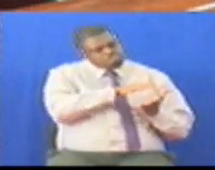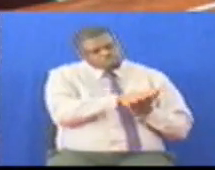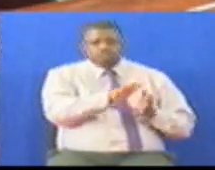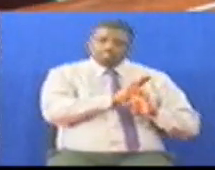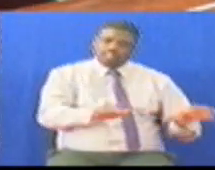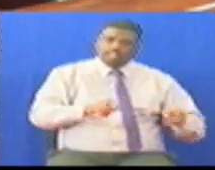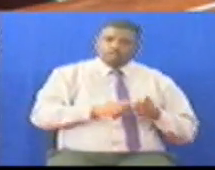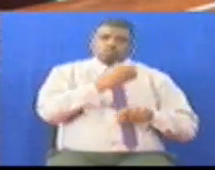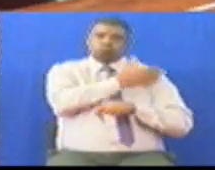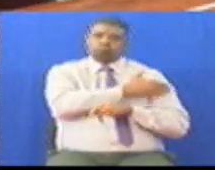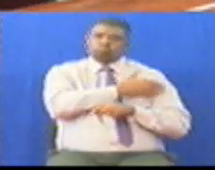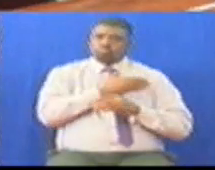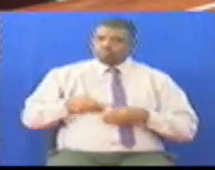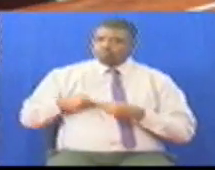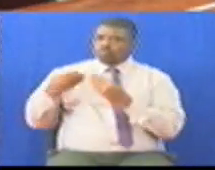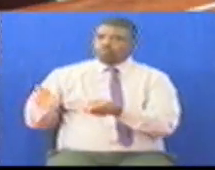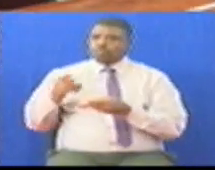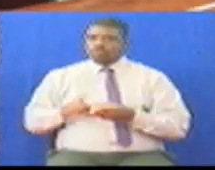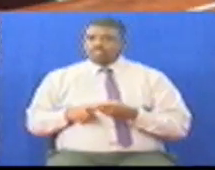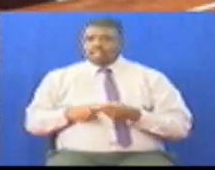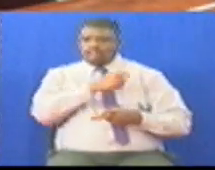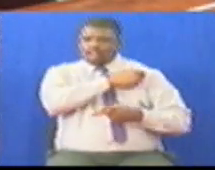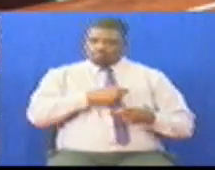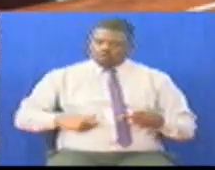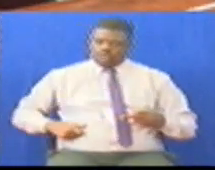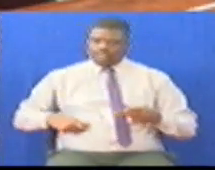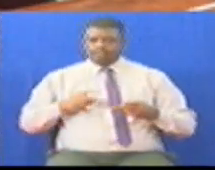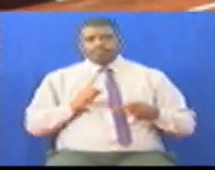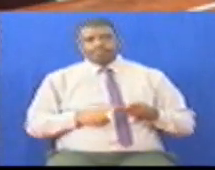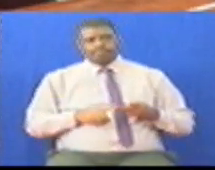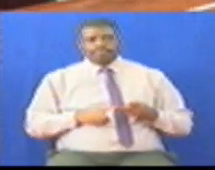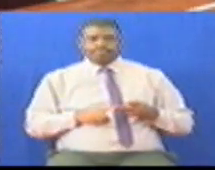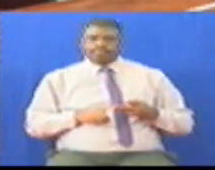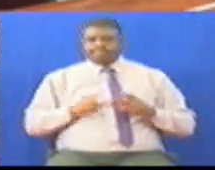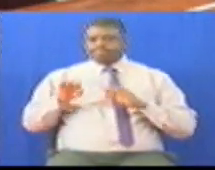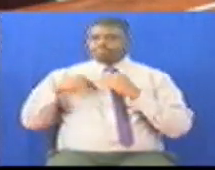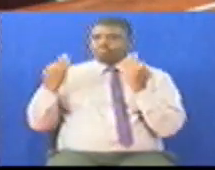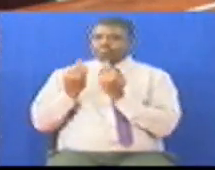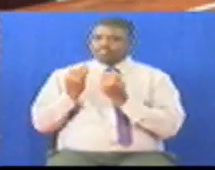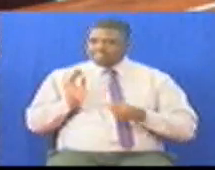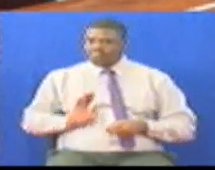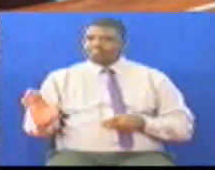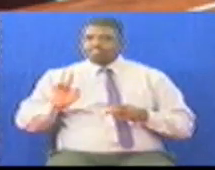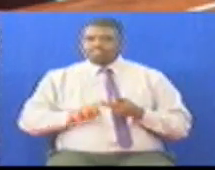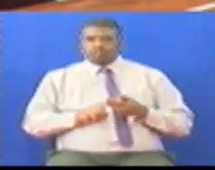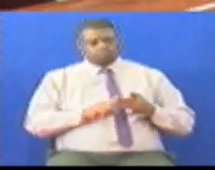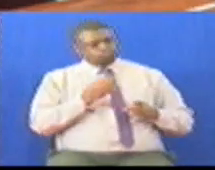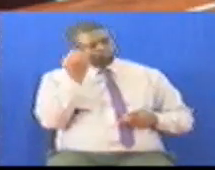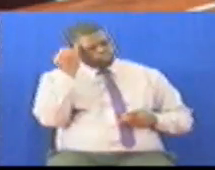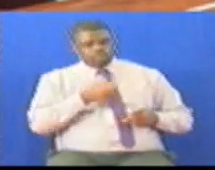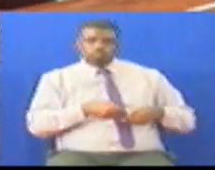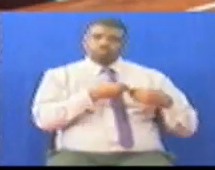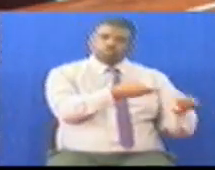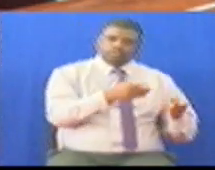huduma zimetolewa kwa rais na wa Jamhuri ya Muungano wa Tanzania na familia yake na kutoa ushauri, na